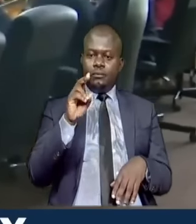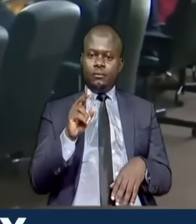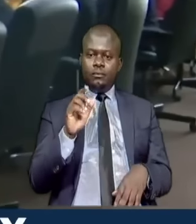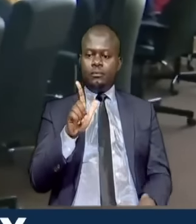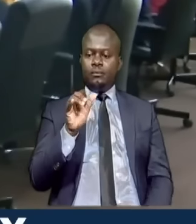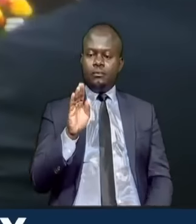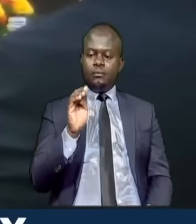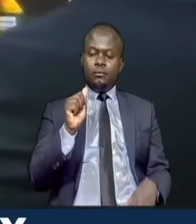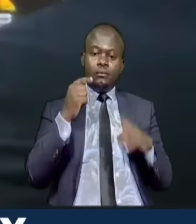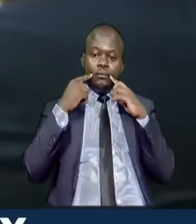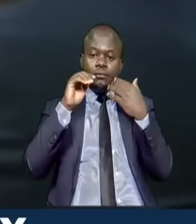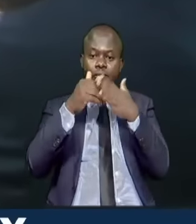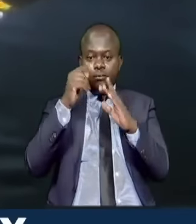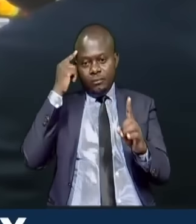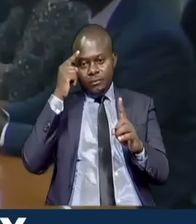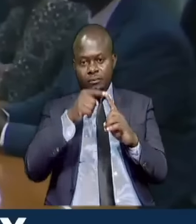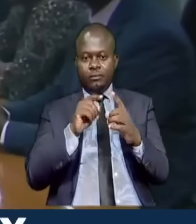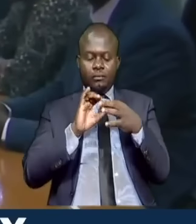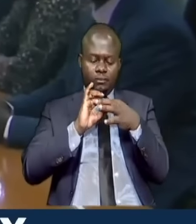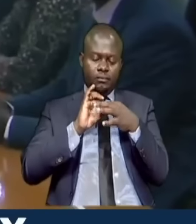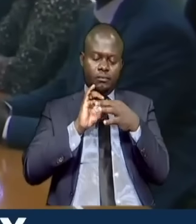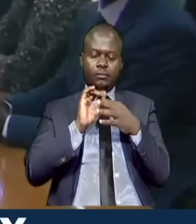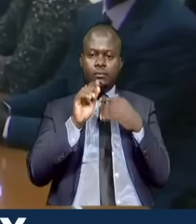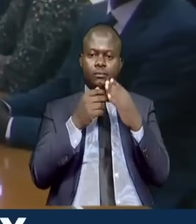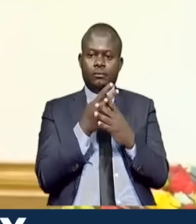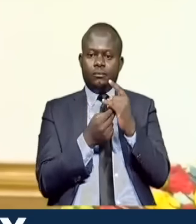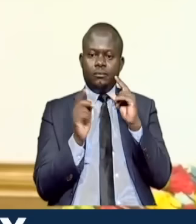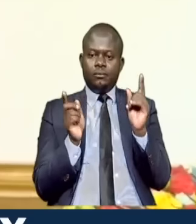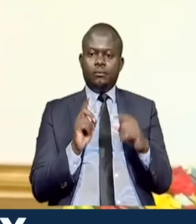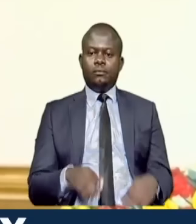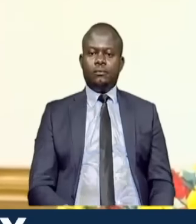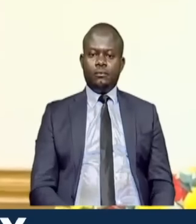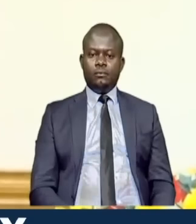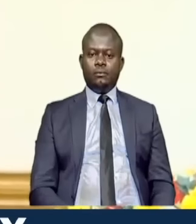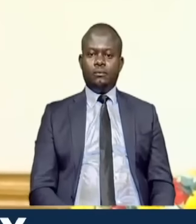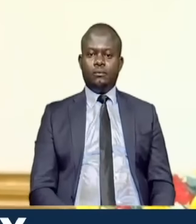avuga ko ibi bigamije gushimangira iterambere ry'abaturage ku mpande zombi.